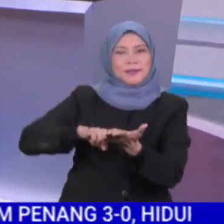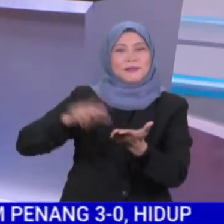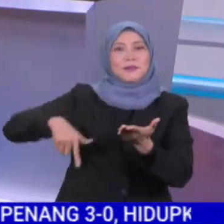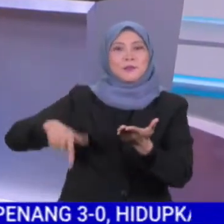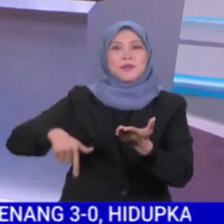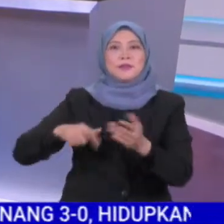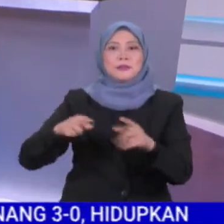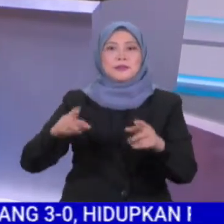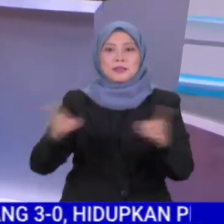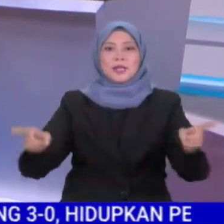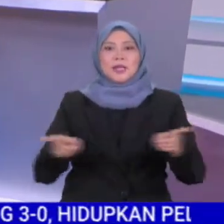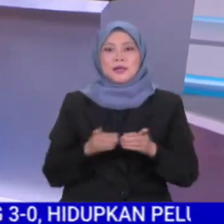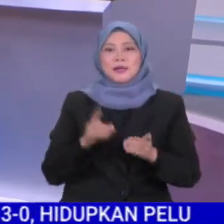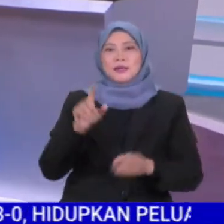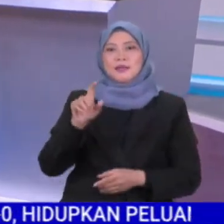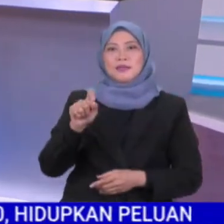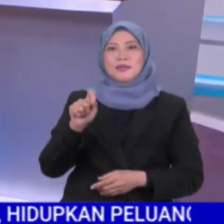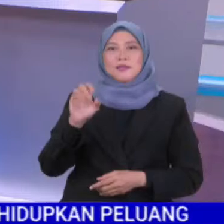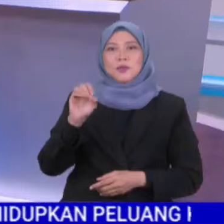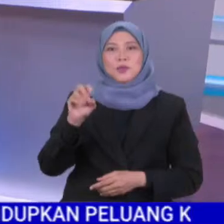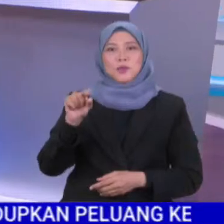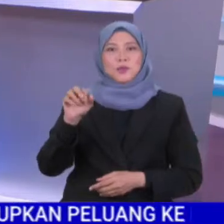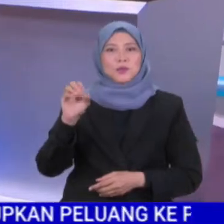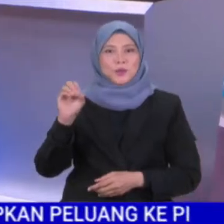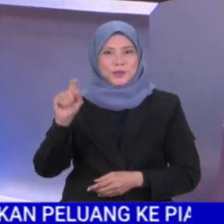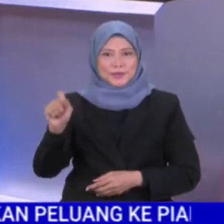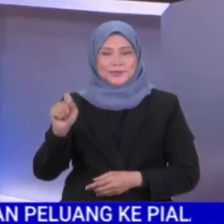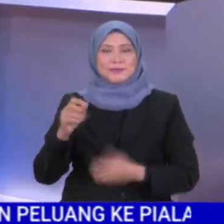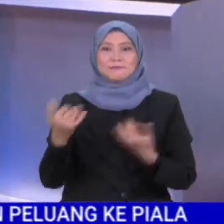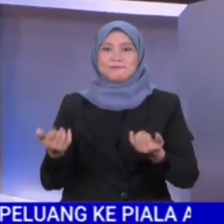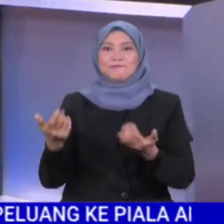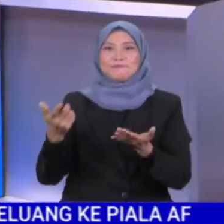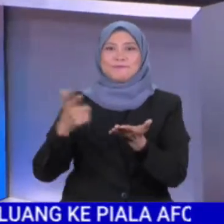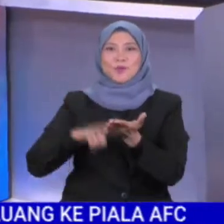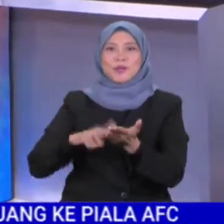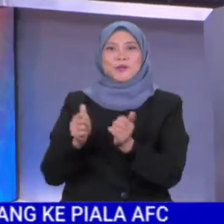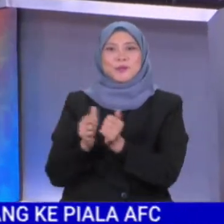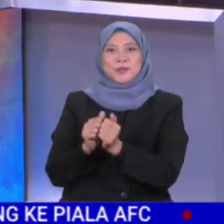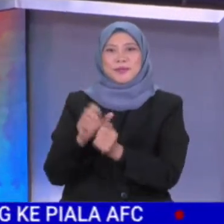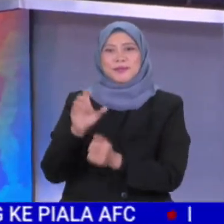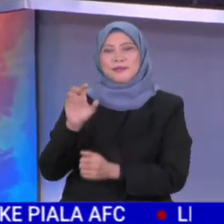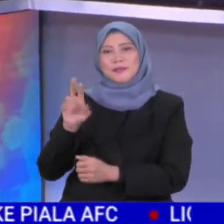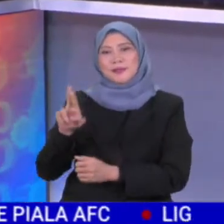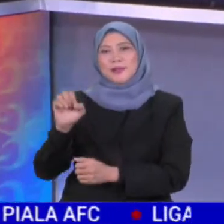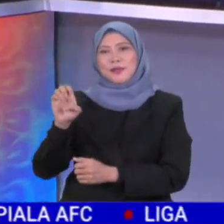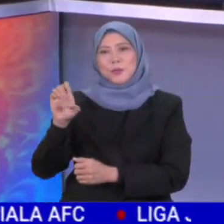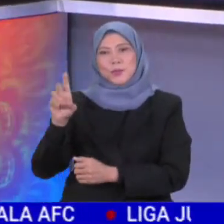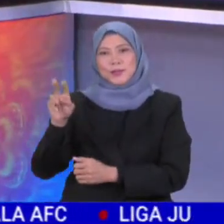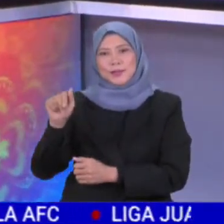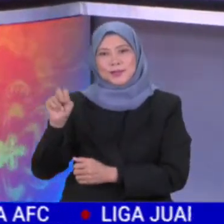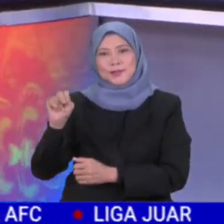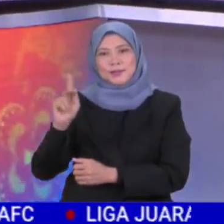daerah Tonggut. Butir lanjut bersama Redwin Robin di Kota Kinabalu.